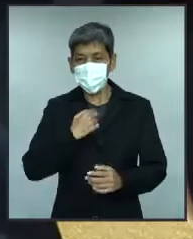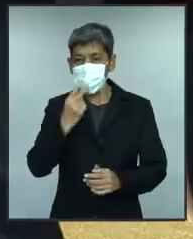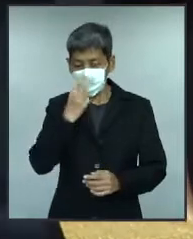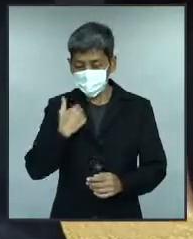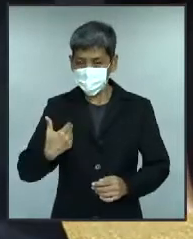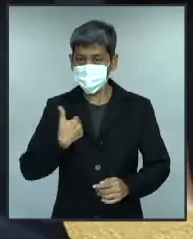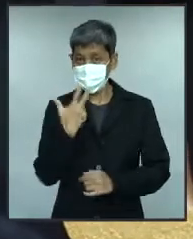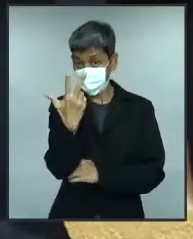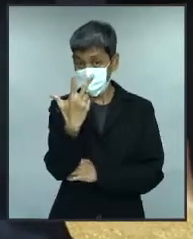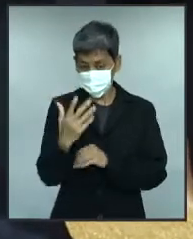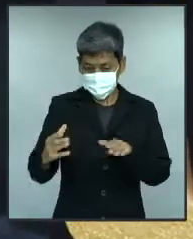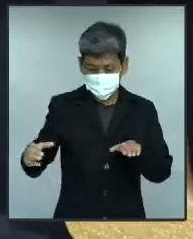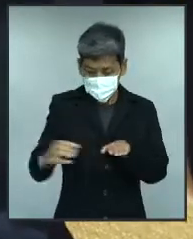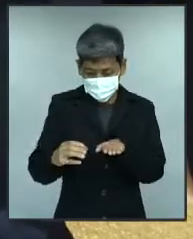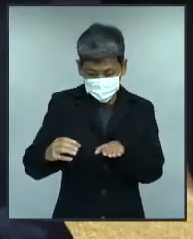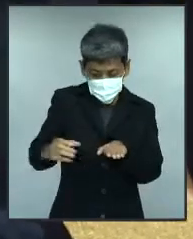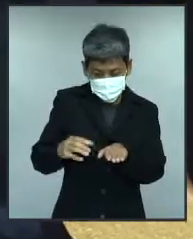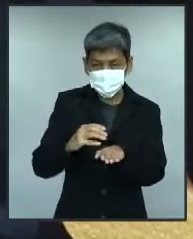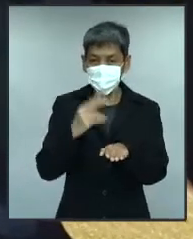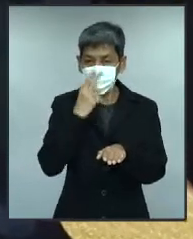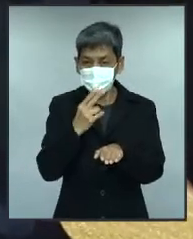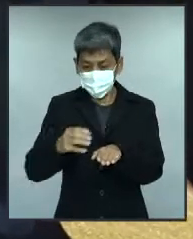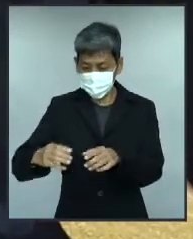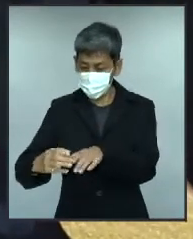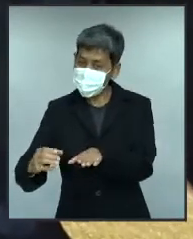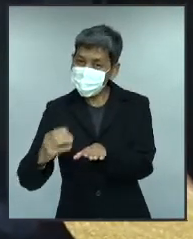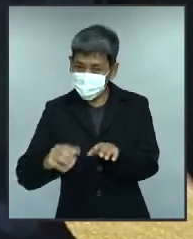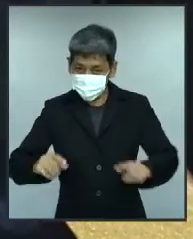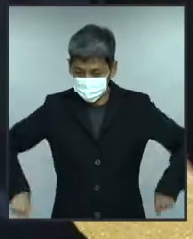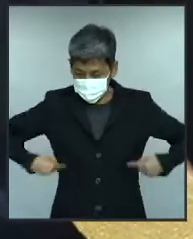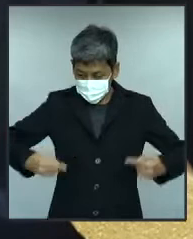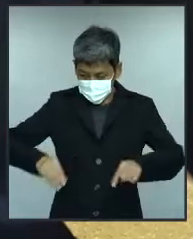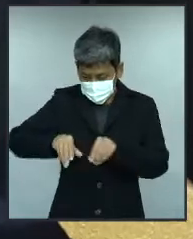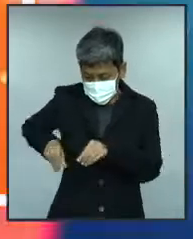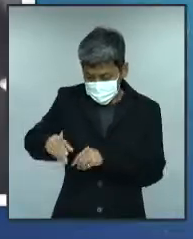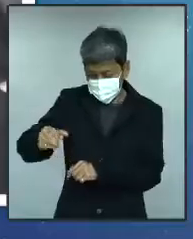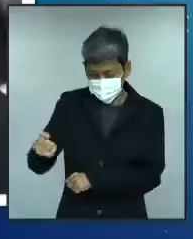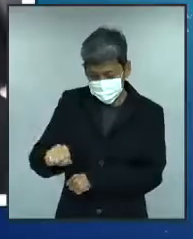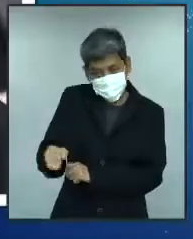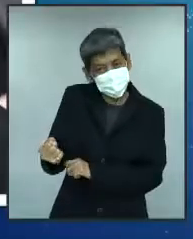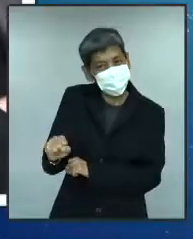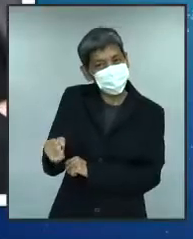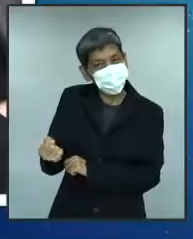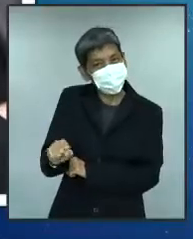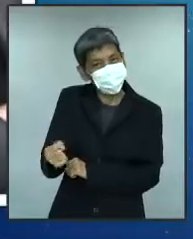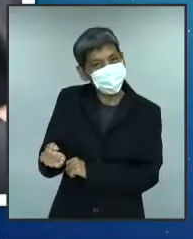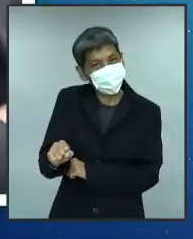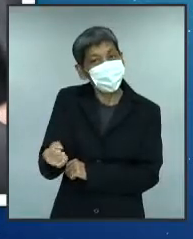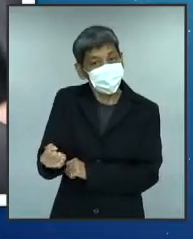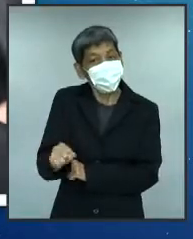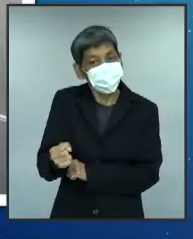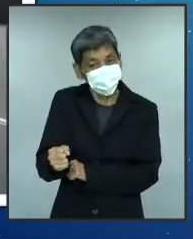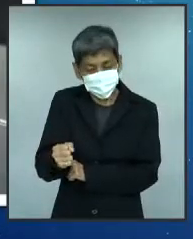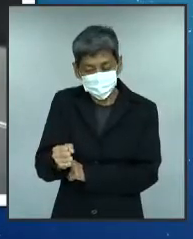รณ์พ่วงต่อเราเนี่ยมันมีอยู่3ส่วน ครับ นะครับส่วนนี้คือเป็นตัวบังคับการเคลื่อนที่นะครับหรือจอยสติ๊กนั่น